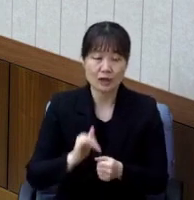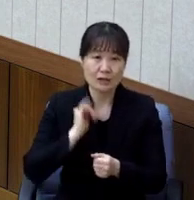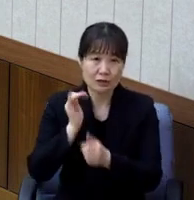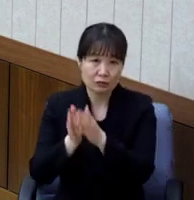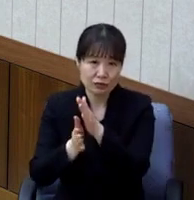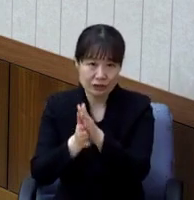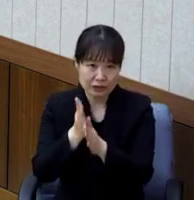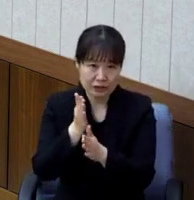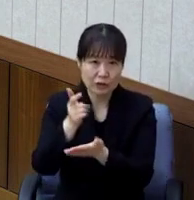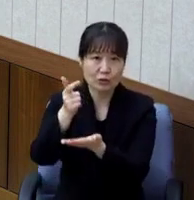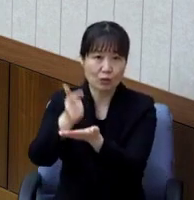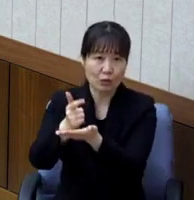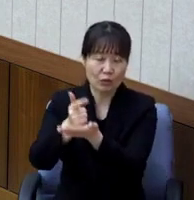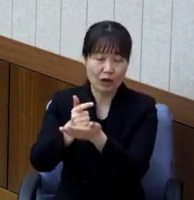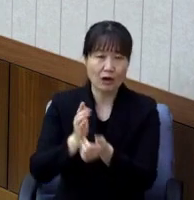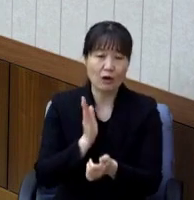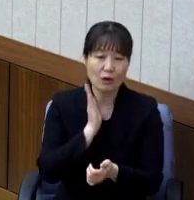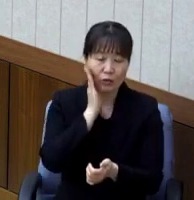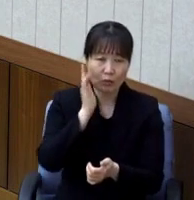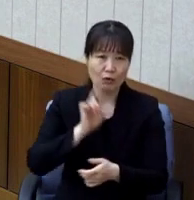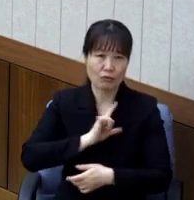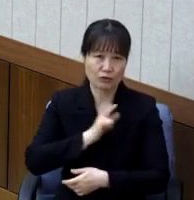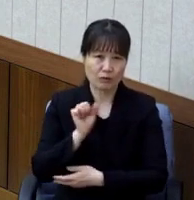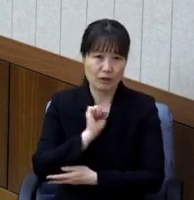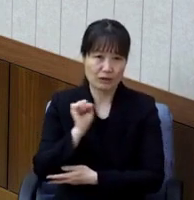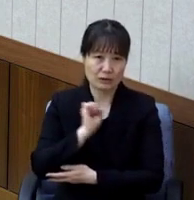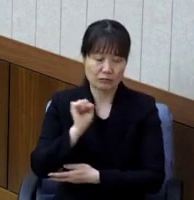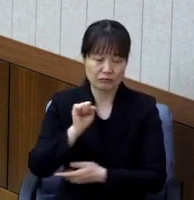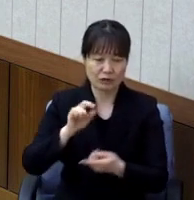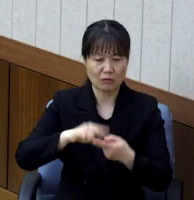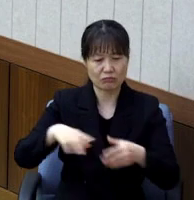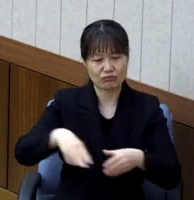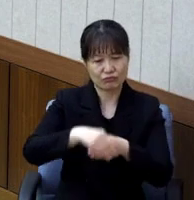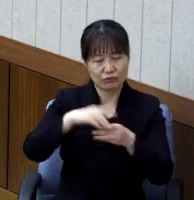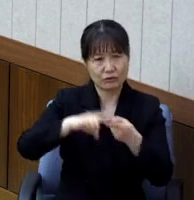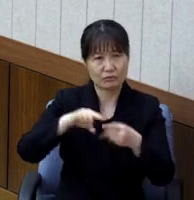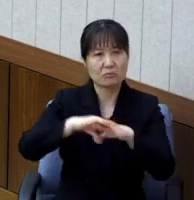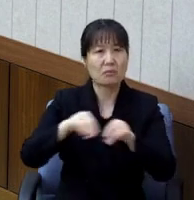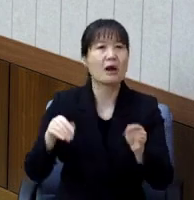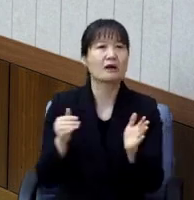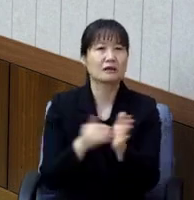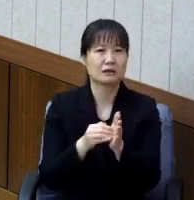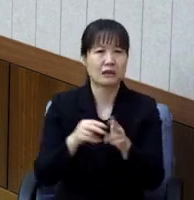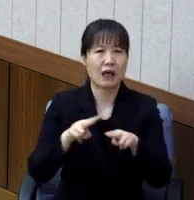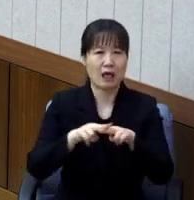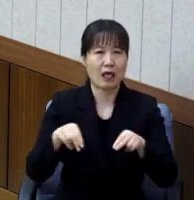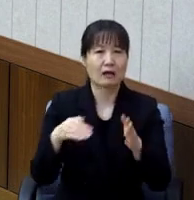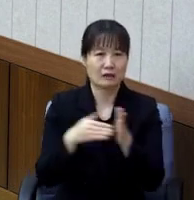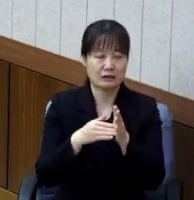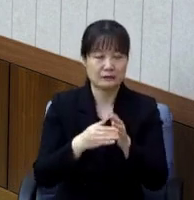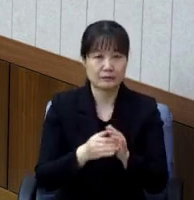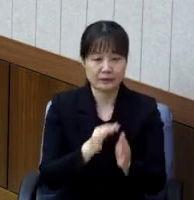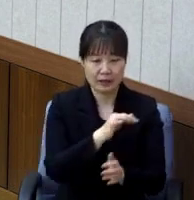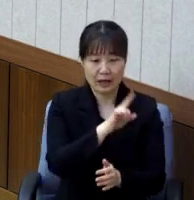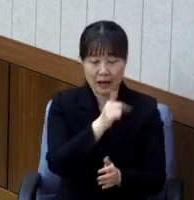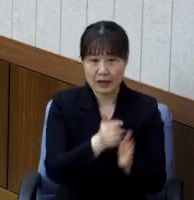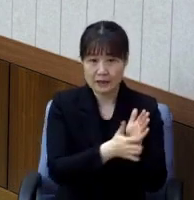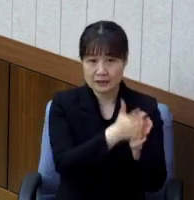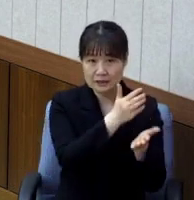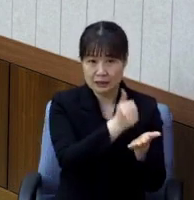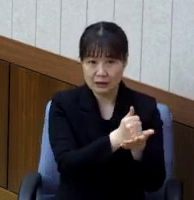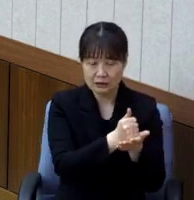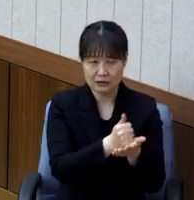도봉면허 시험장 의정부 이전 협약을 해지했습니다 시장은 전 안병 시장의 장암역 주변